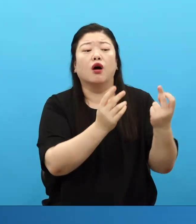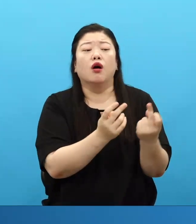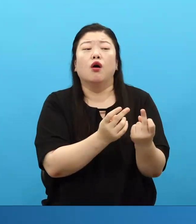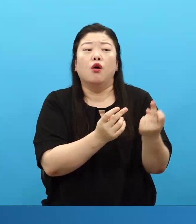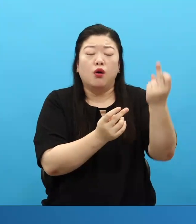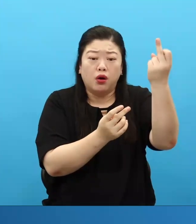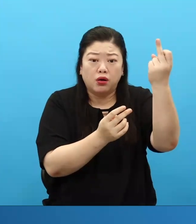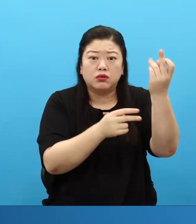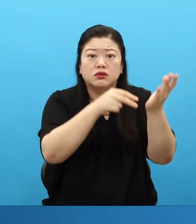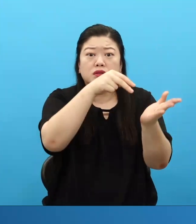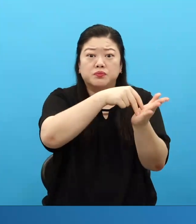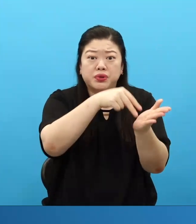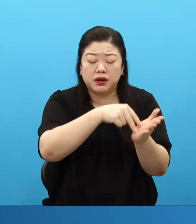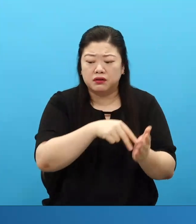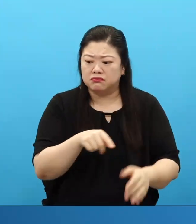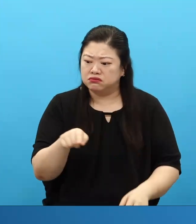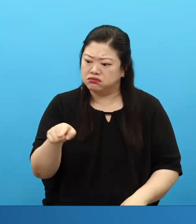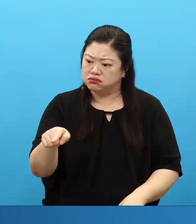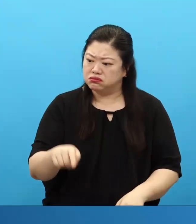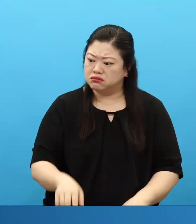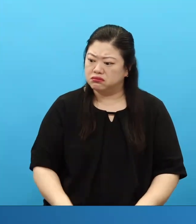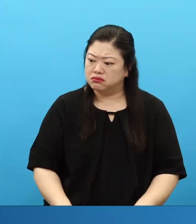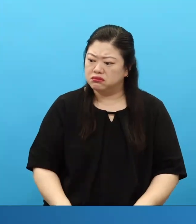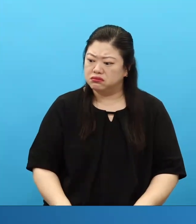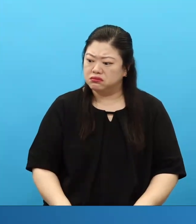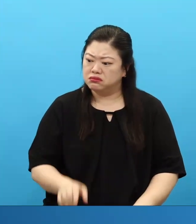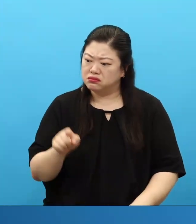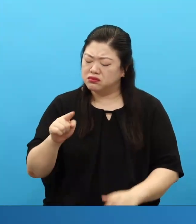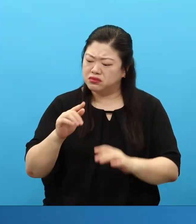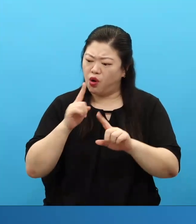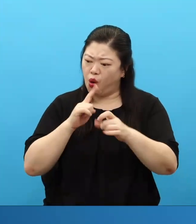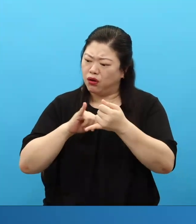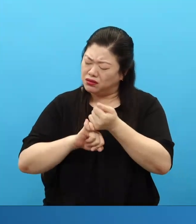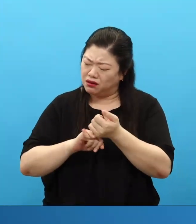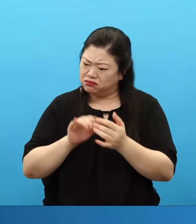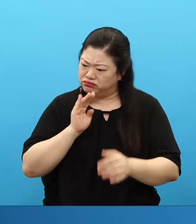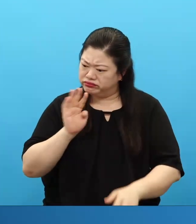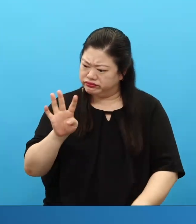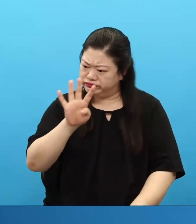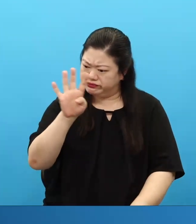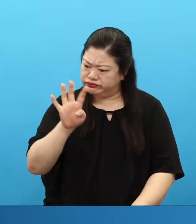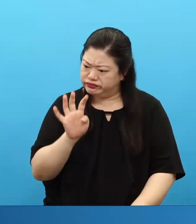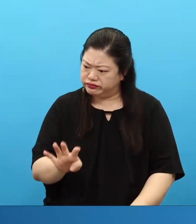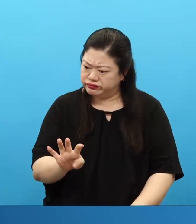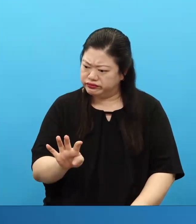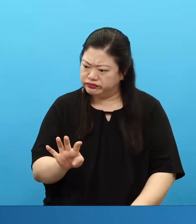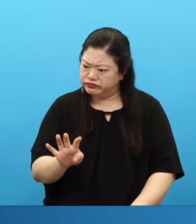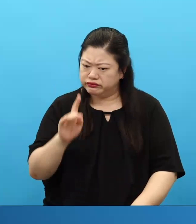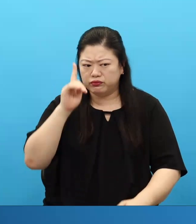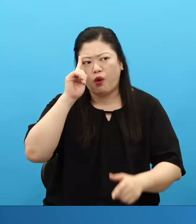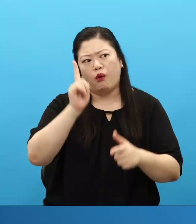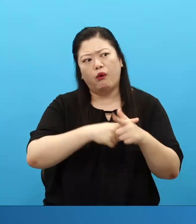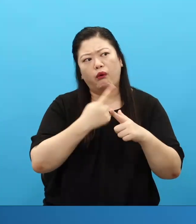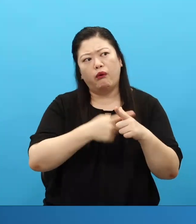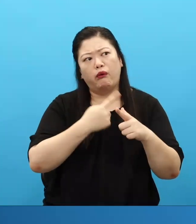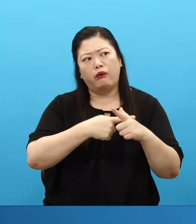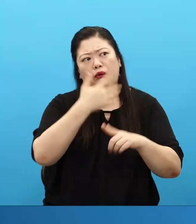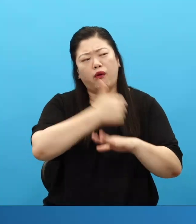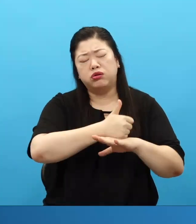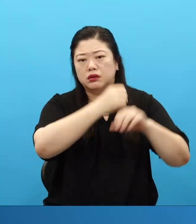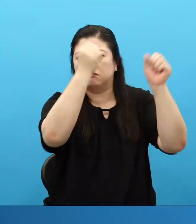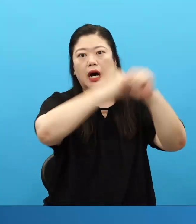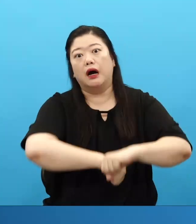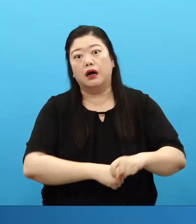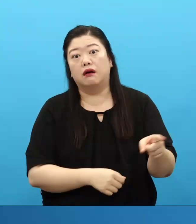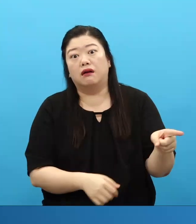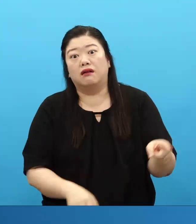필요 thing, 없는 응답. but it's unnecessary answers. 죽을 때까지 고생했어요. And that's why they suffered their whole lives long. 교인들 그런 교인 많아요. 죽을 때까지